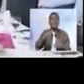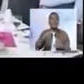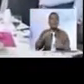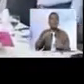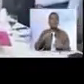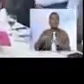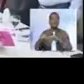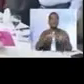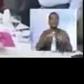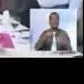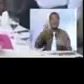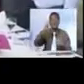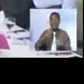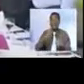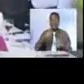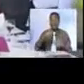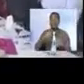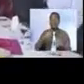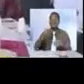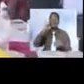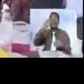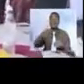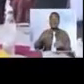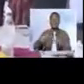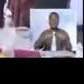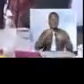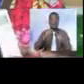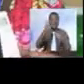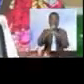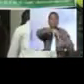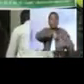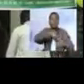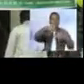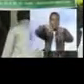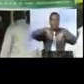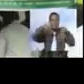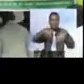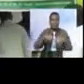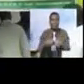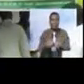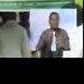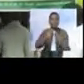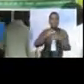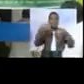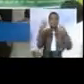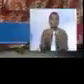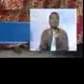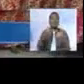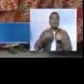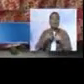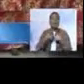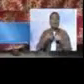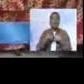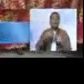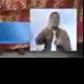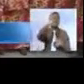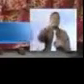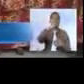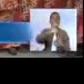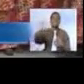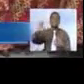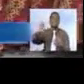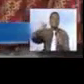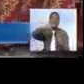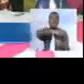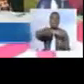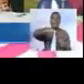vision, faire des femmes de Daoukro des actrices de développement. L'ADES revendique plus de 600 membres. Engagée dans la lutte